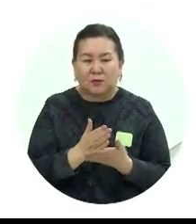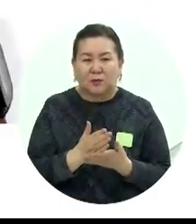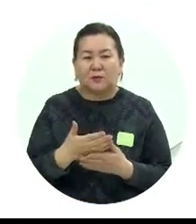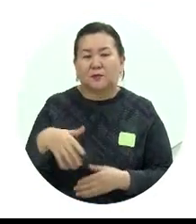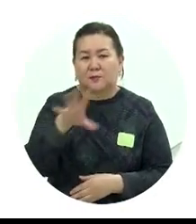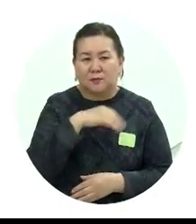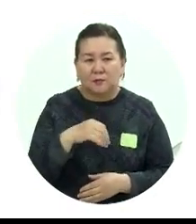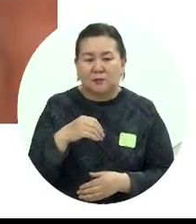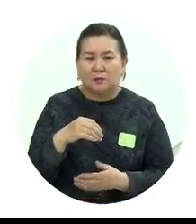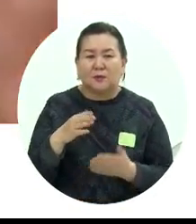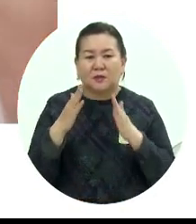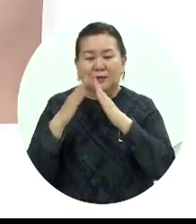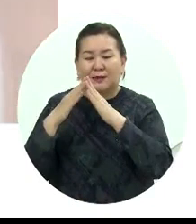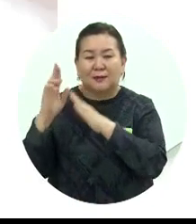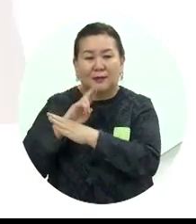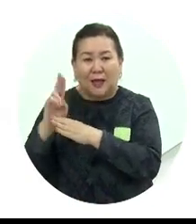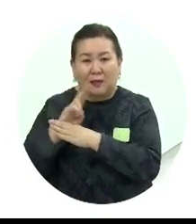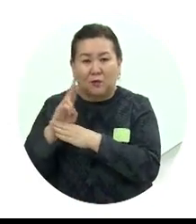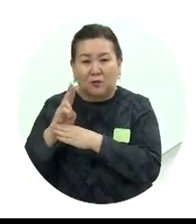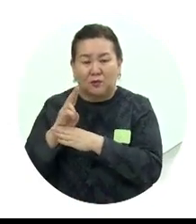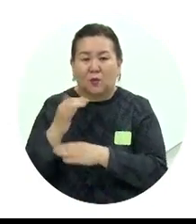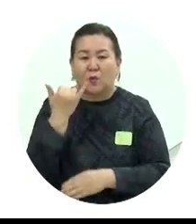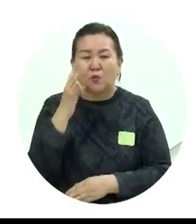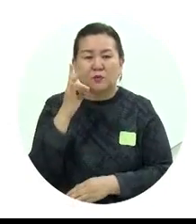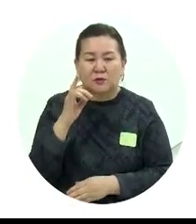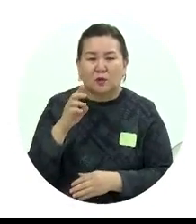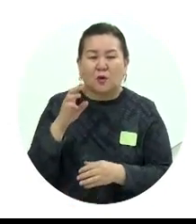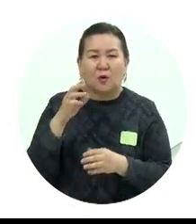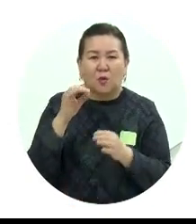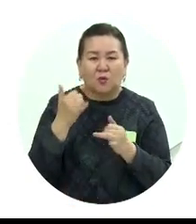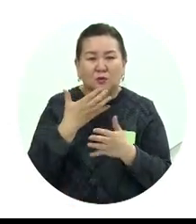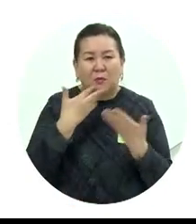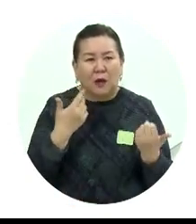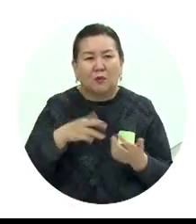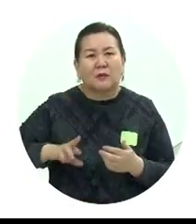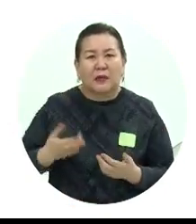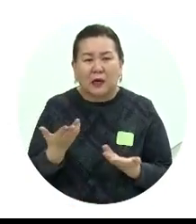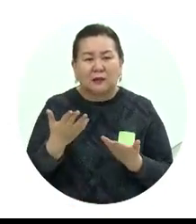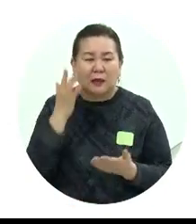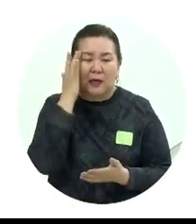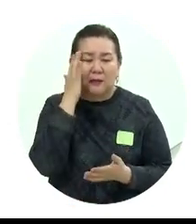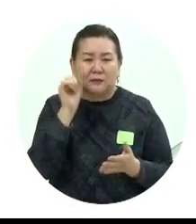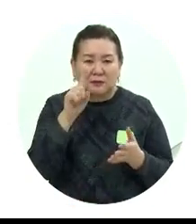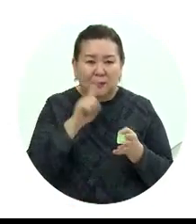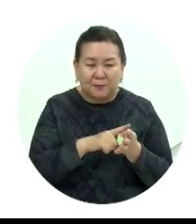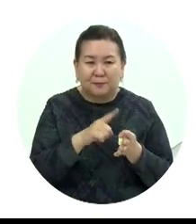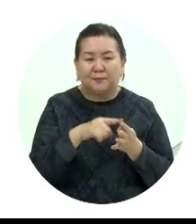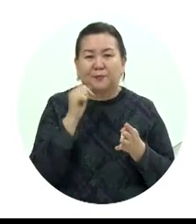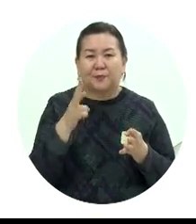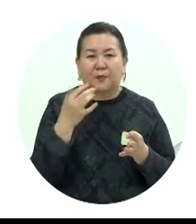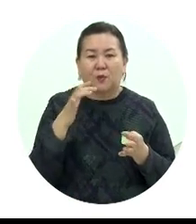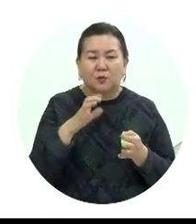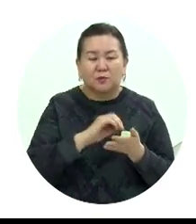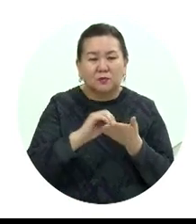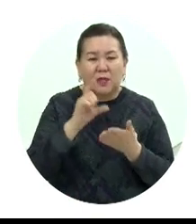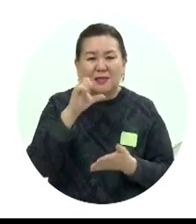За тэгэхээр бүгдээрээ гэрийн даалгавраа усны хомсдлыг шийдвэрлэх арга зам зэдвэр 200-250 хүртээ